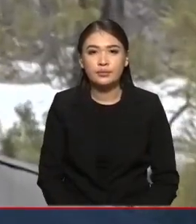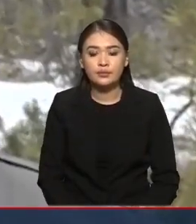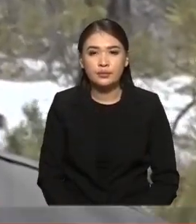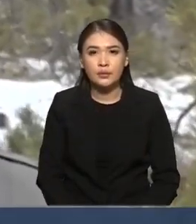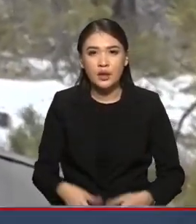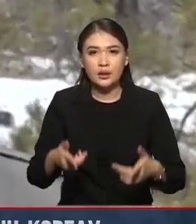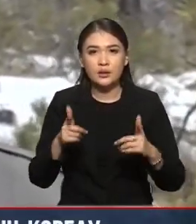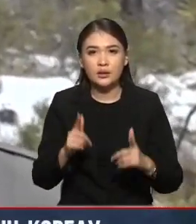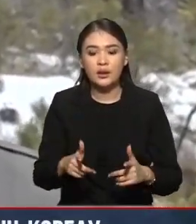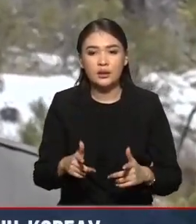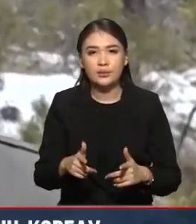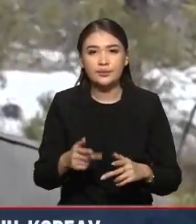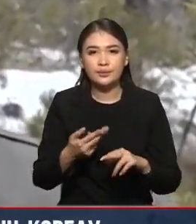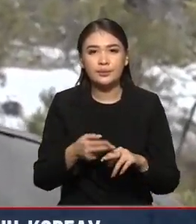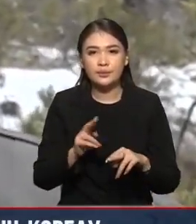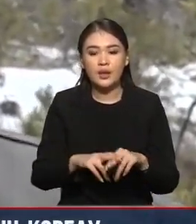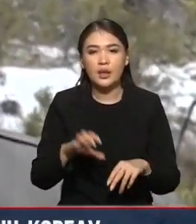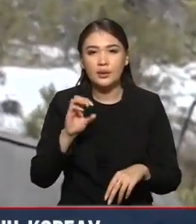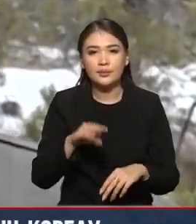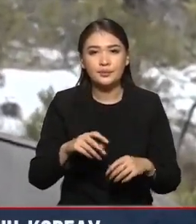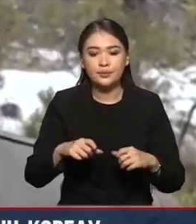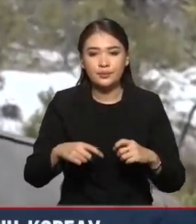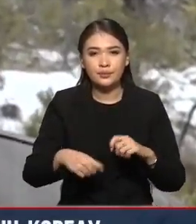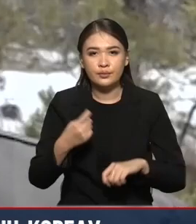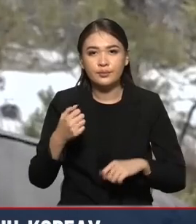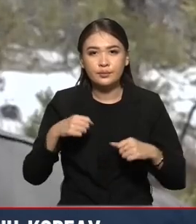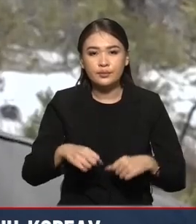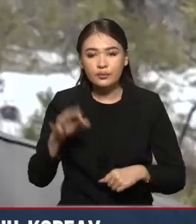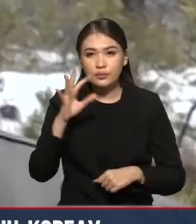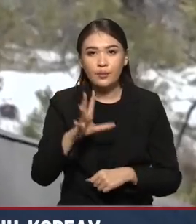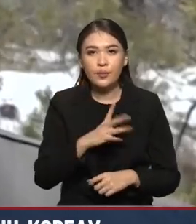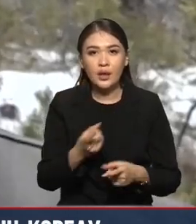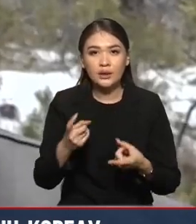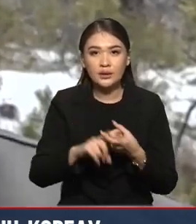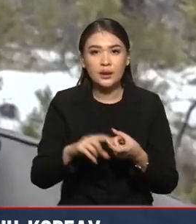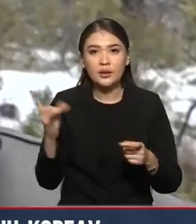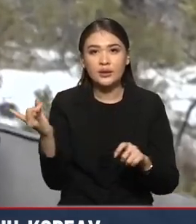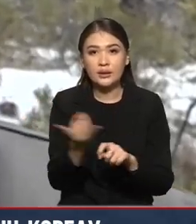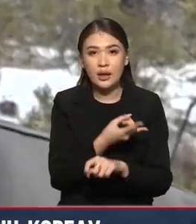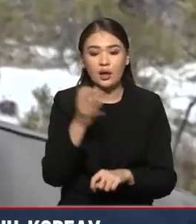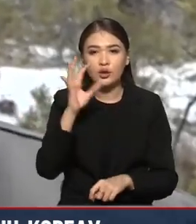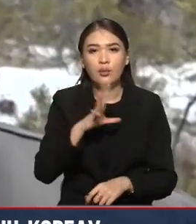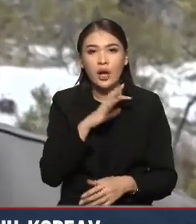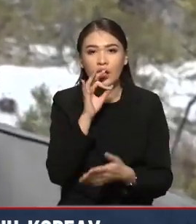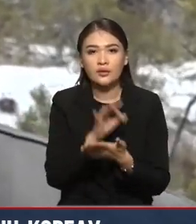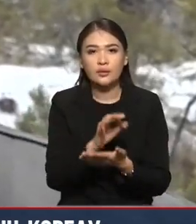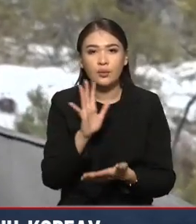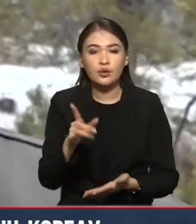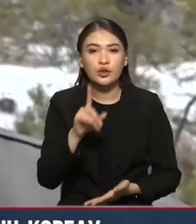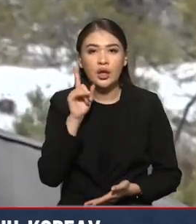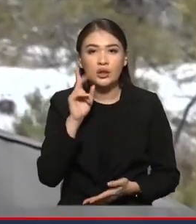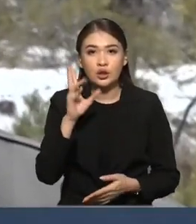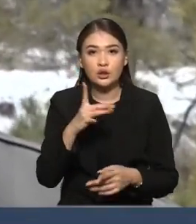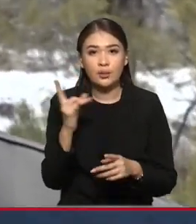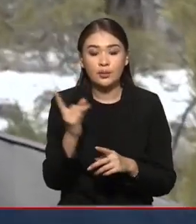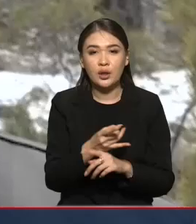Согласно кодексу Республики Астам. Әкімшілік құқық бұзушылық кодексіне сәйкес шыршаларды заңсыз кесіп алғандар жазаланады. Жас көшетті кескен